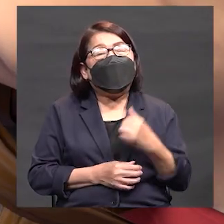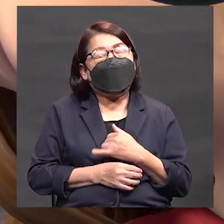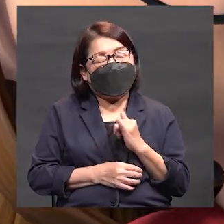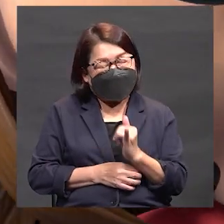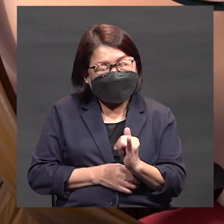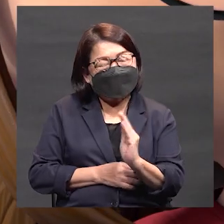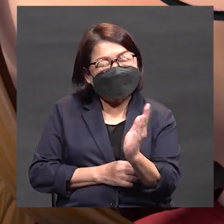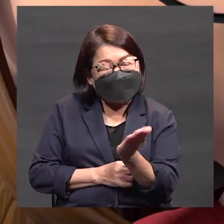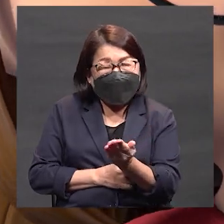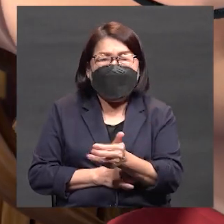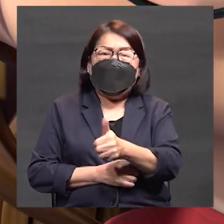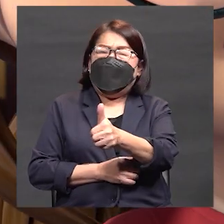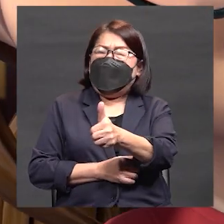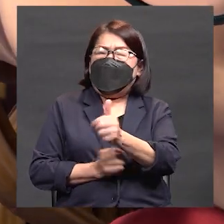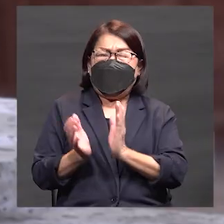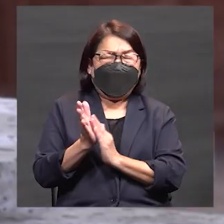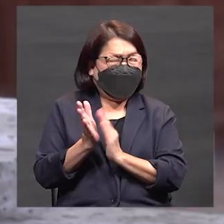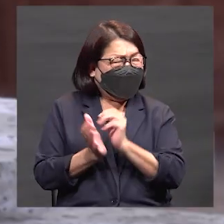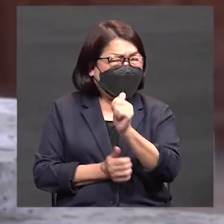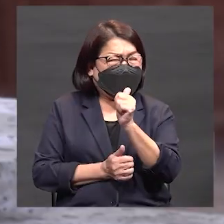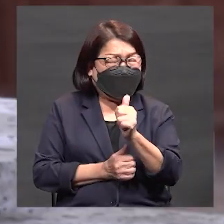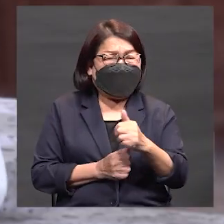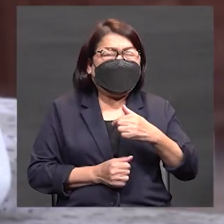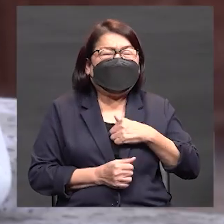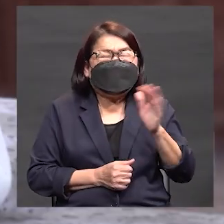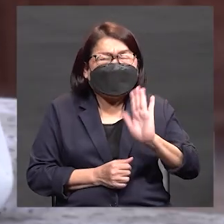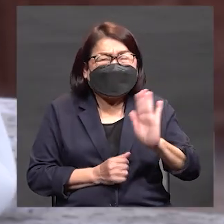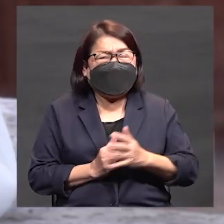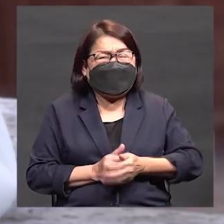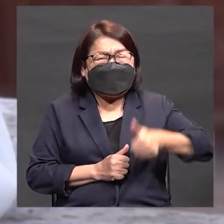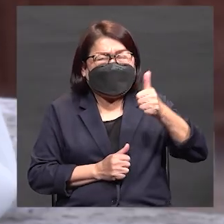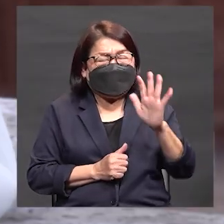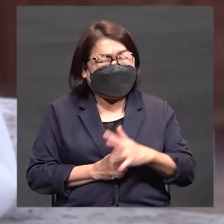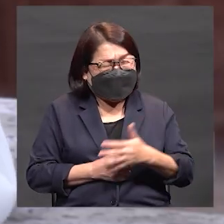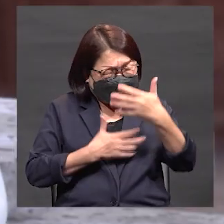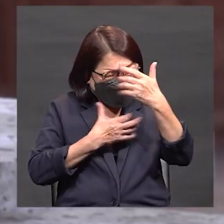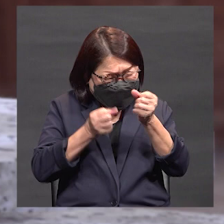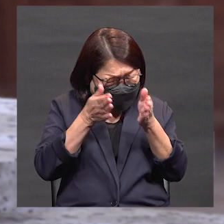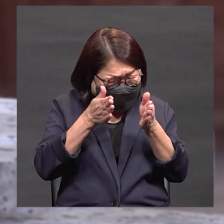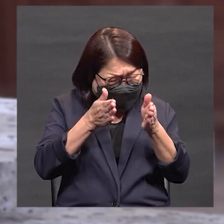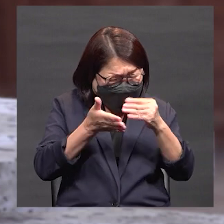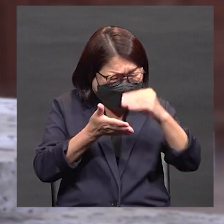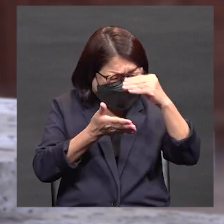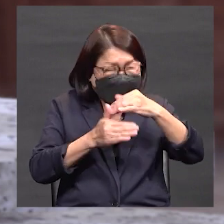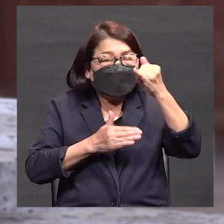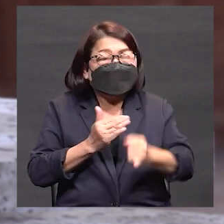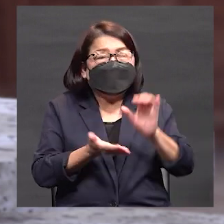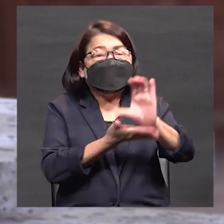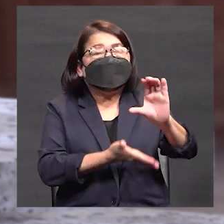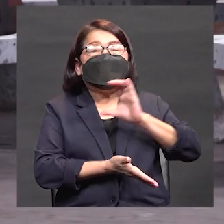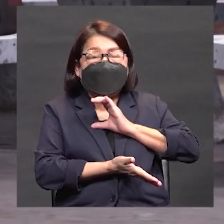โหพี่เก่งมากเลยนะครับ พี่ไม่เก่งหรอกพี่แค่พยายามตั้งใจเรียนพอได้รับทุนมทส.ของในหลว